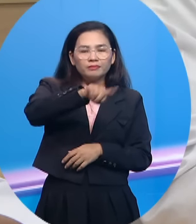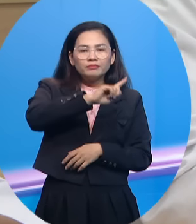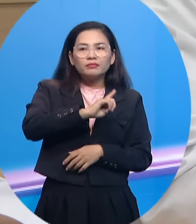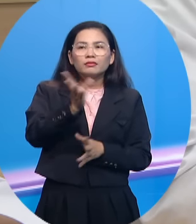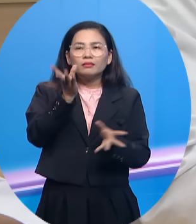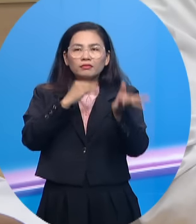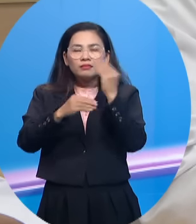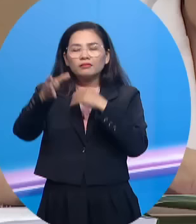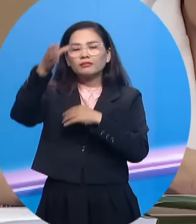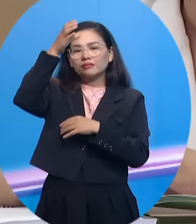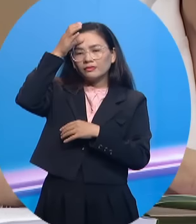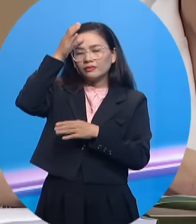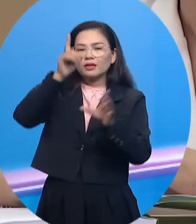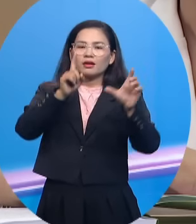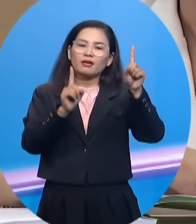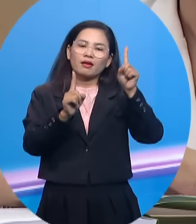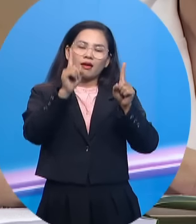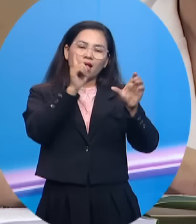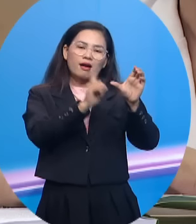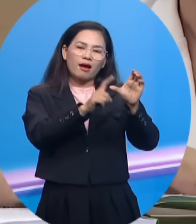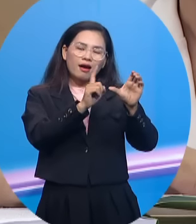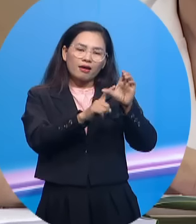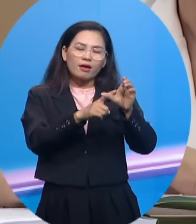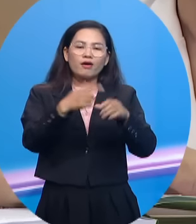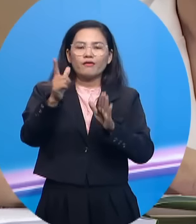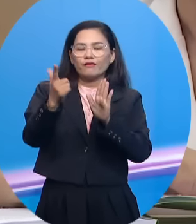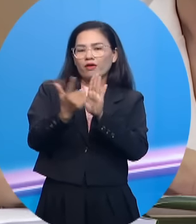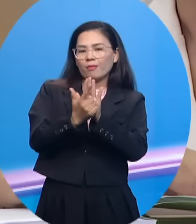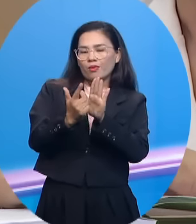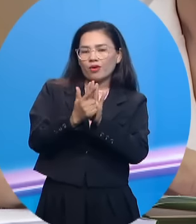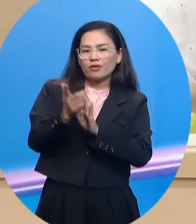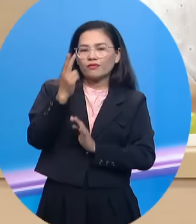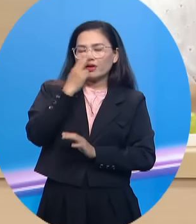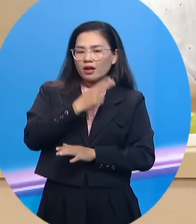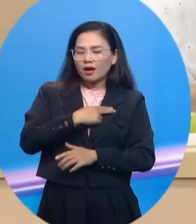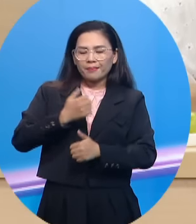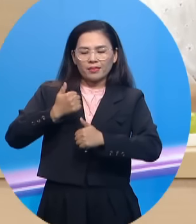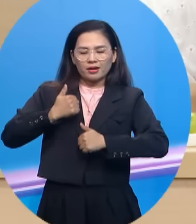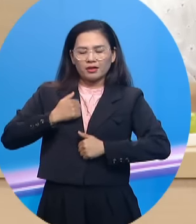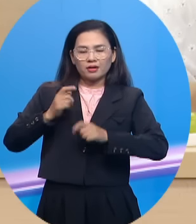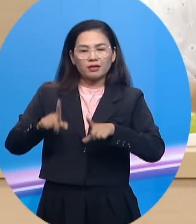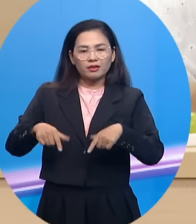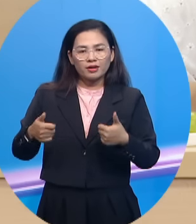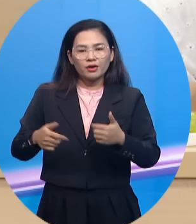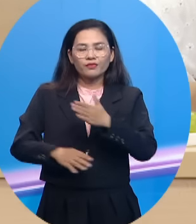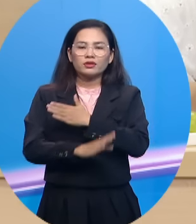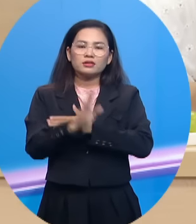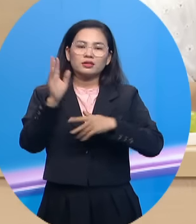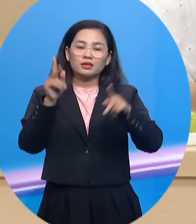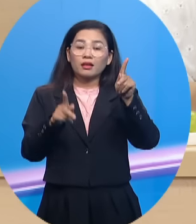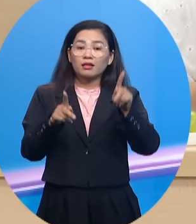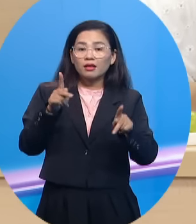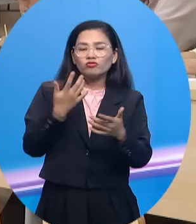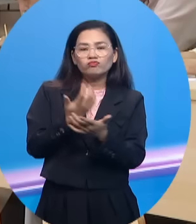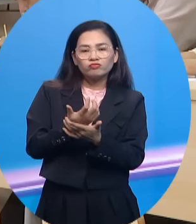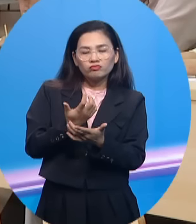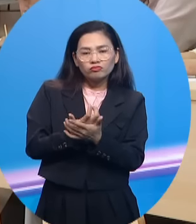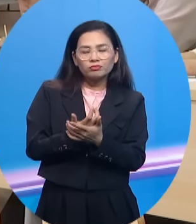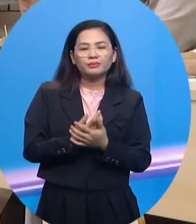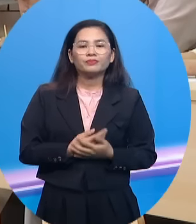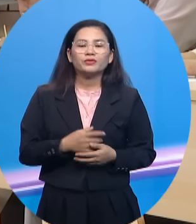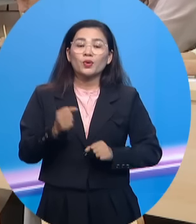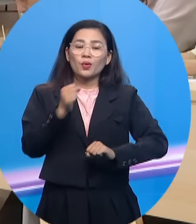các kiến thức về đường lối của Đảng, chính sách, pháp luật của nhà nước về quốc phòng và an ninh, kết hợp phát triển kinh tế xã hội, về hoạt động đối